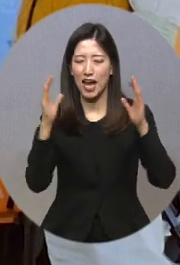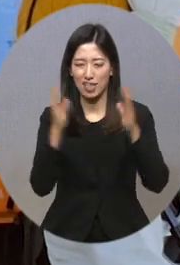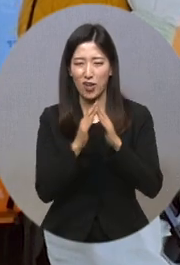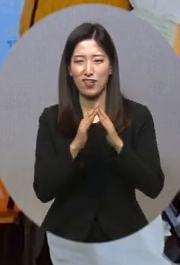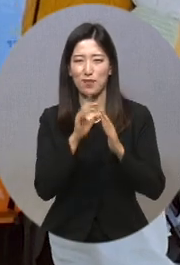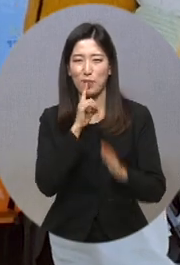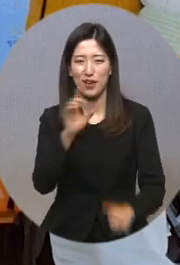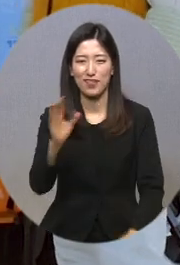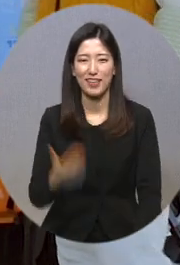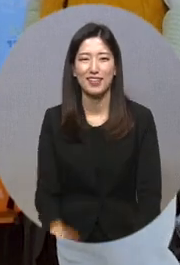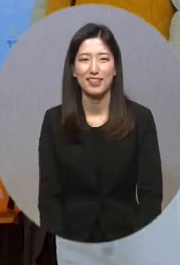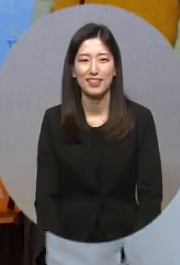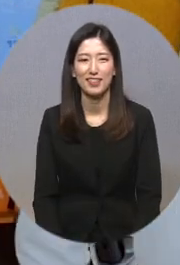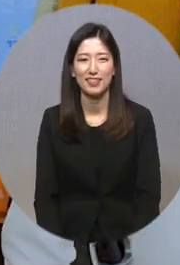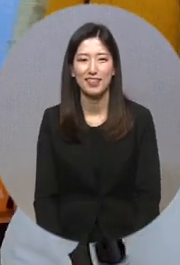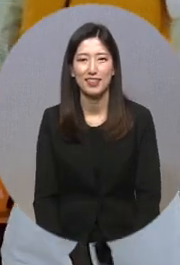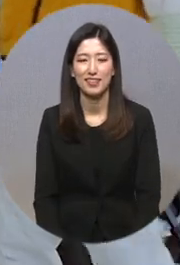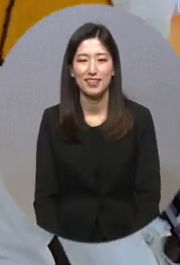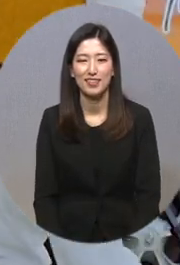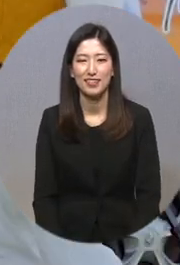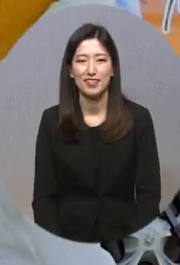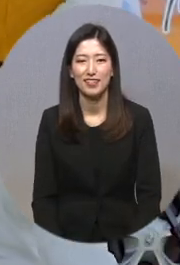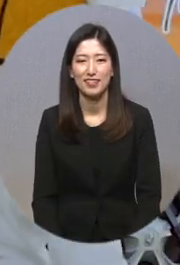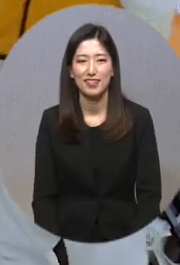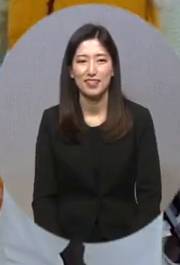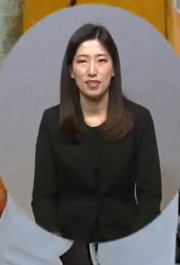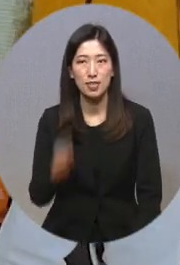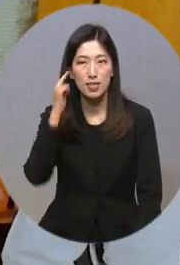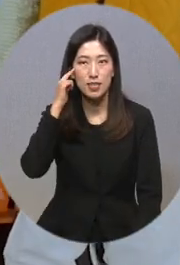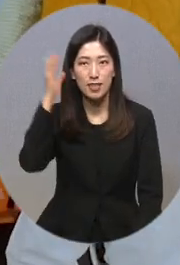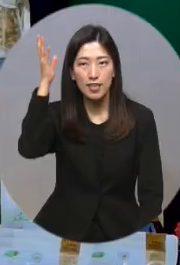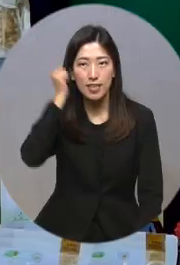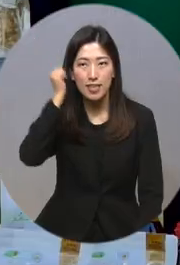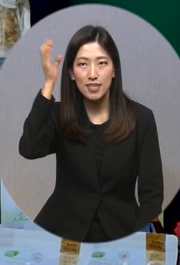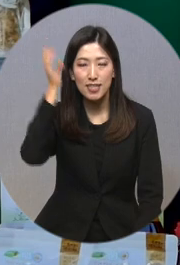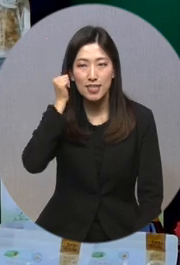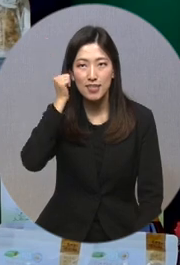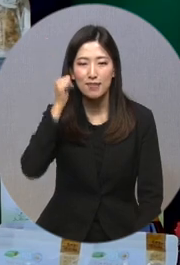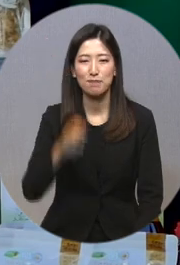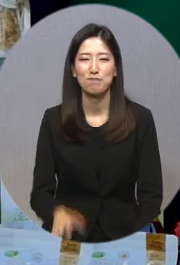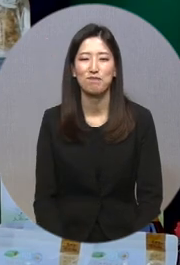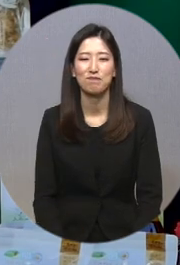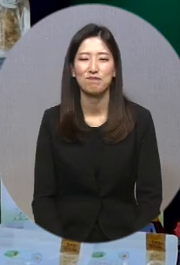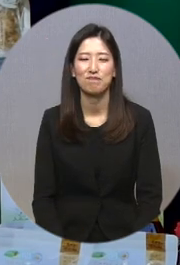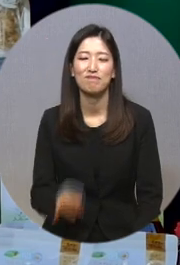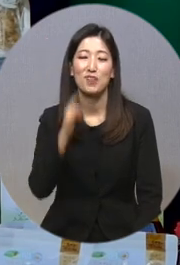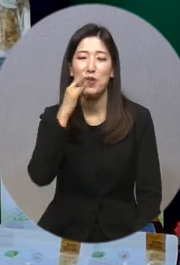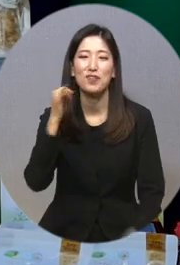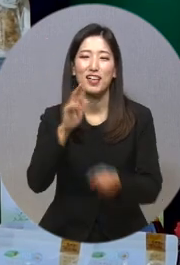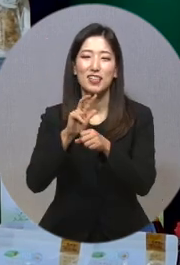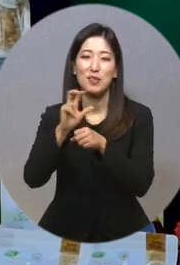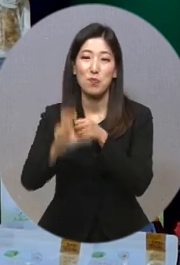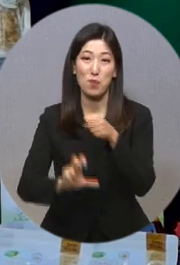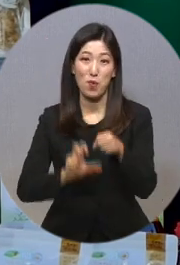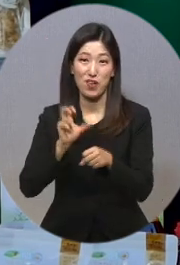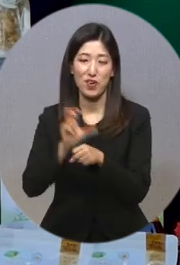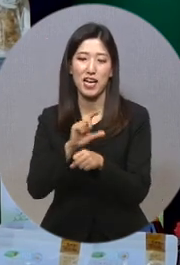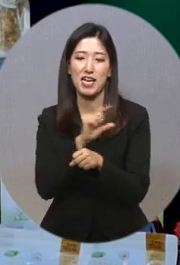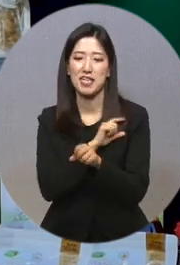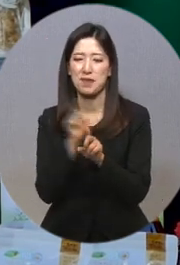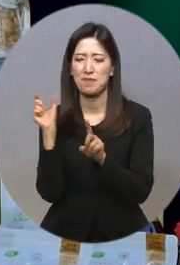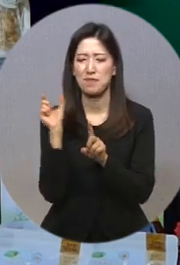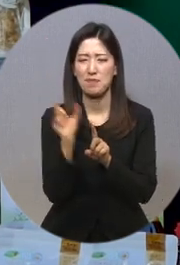확 봤어 이제 딱 남도장터. 우리 세대교육이. 어머니가 25년 동안 본인의 이름을